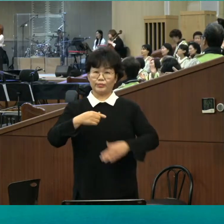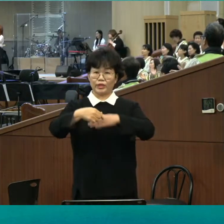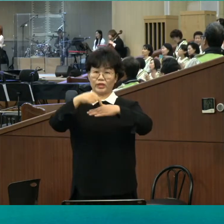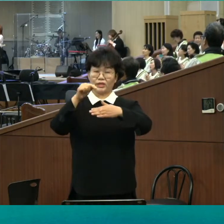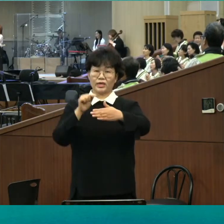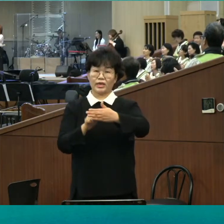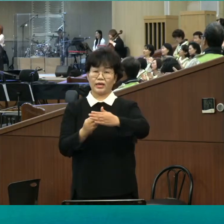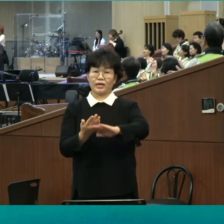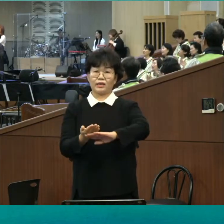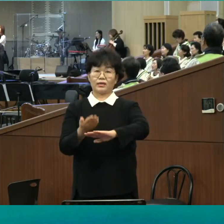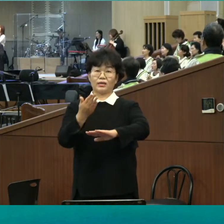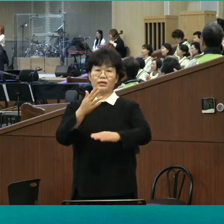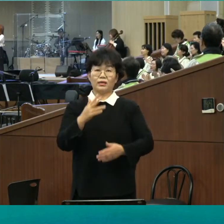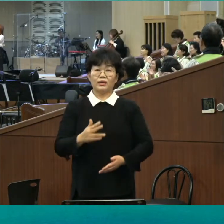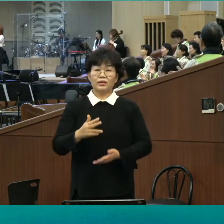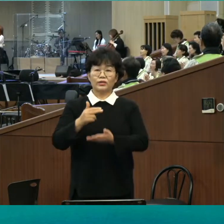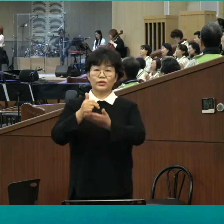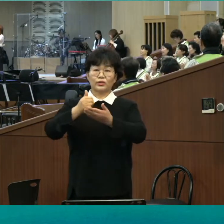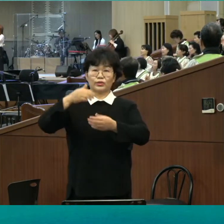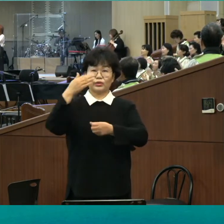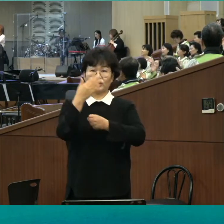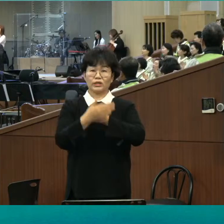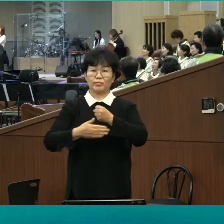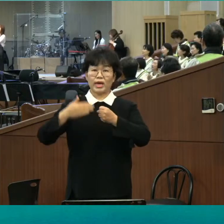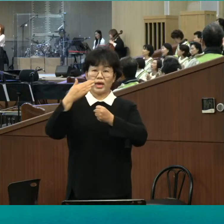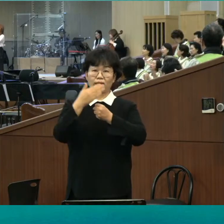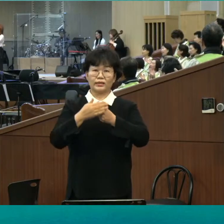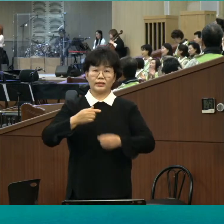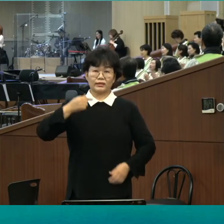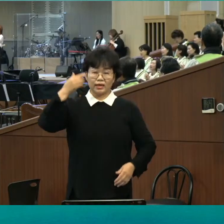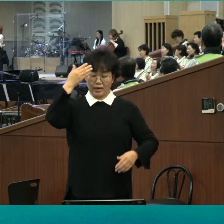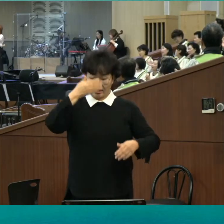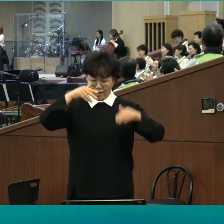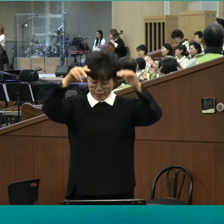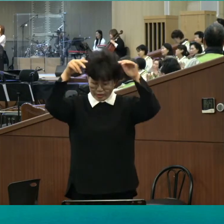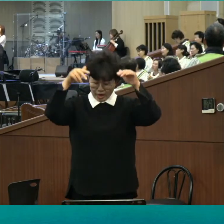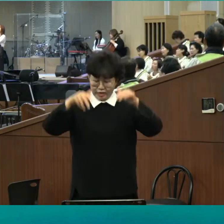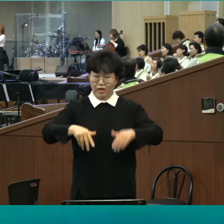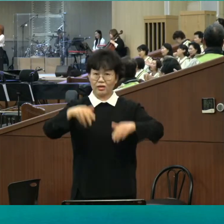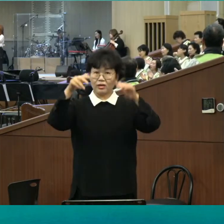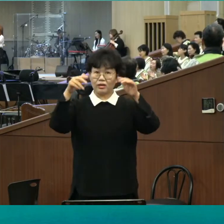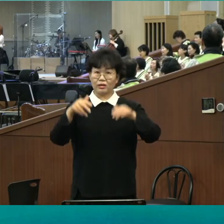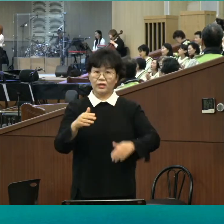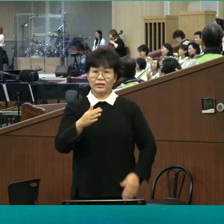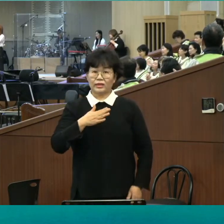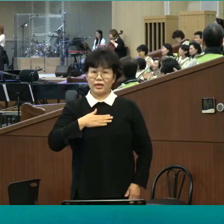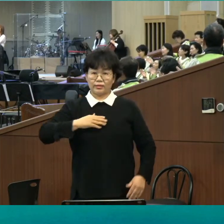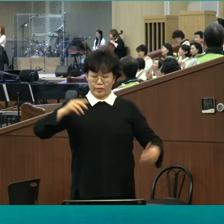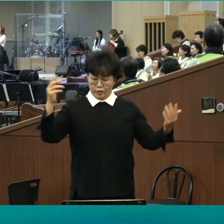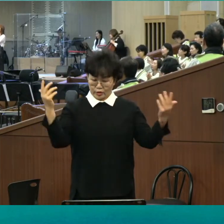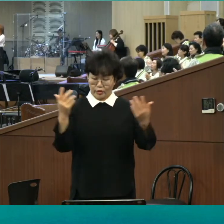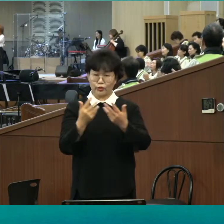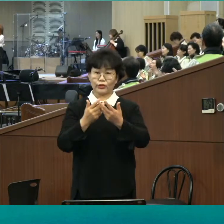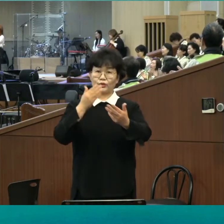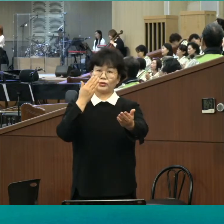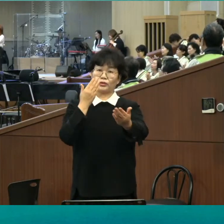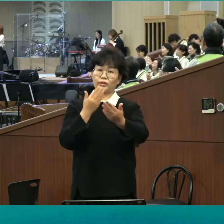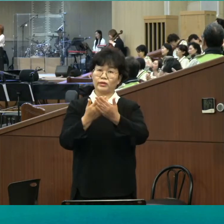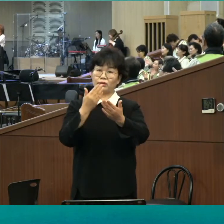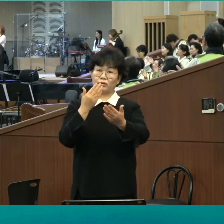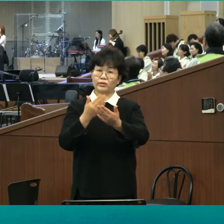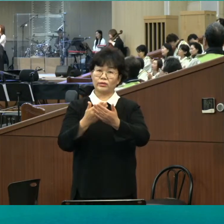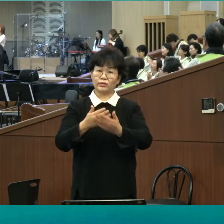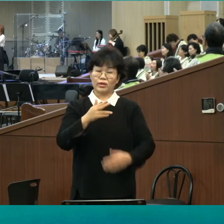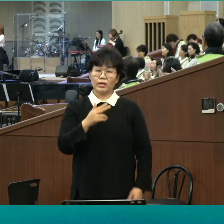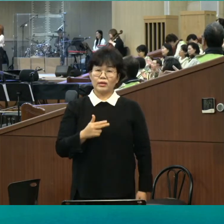주여 첫 시간부터 우리에게 은혜를 베풀어 주시옵소서. 담비 내려 나를 벅차셔 주옵소서.